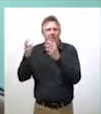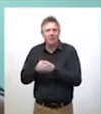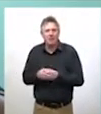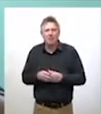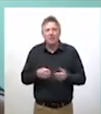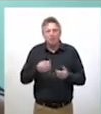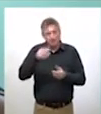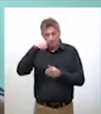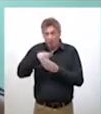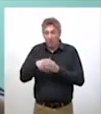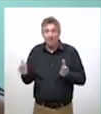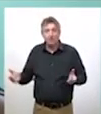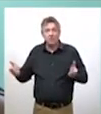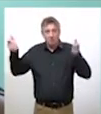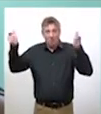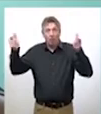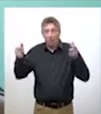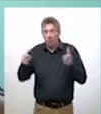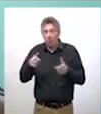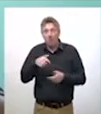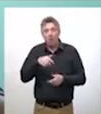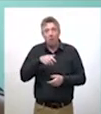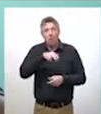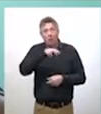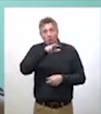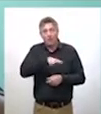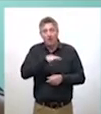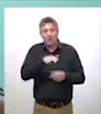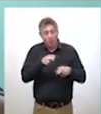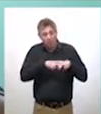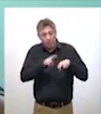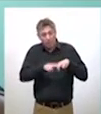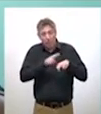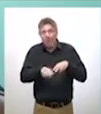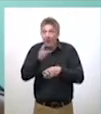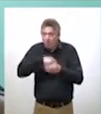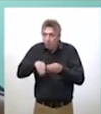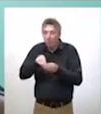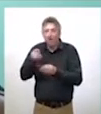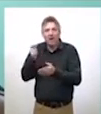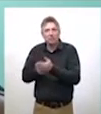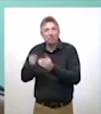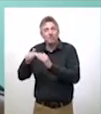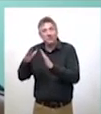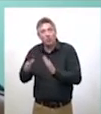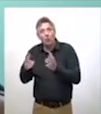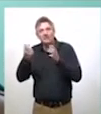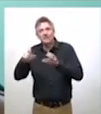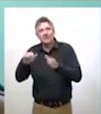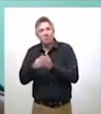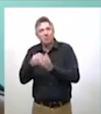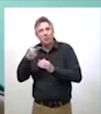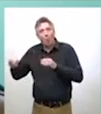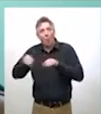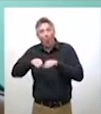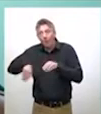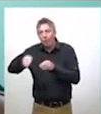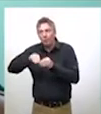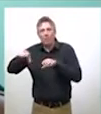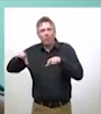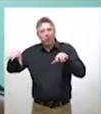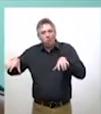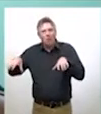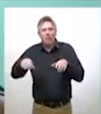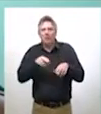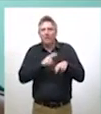l'établissement. Donc il a été décidé de racheter une maison de 700 000 €. Donc